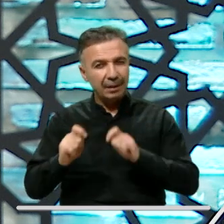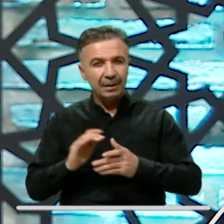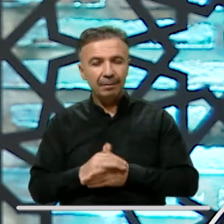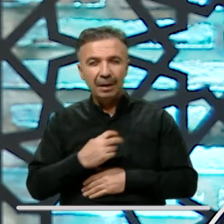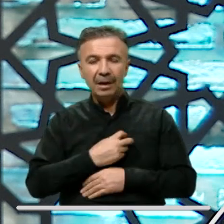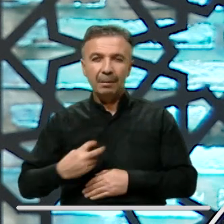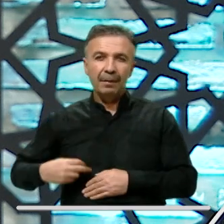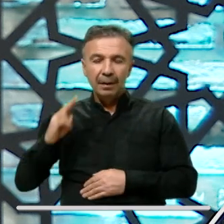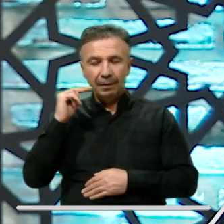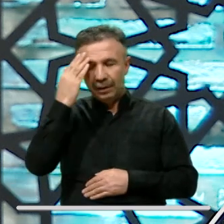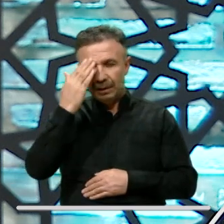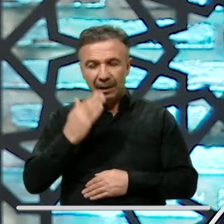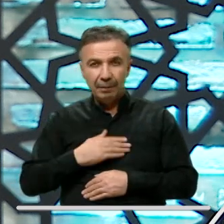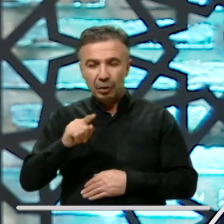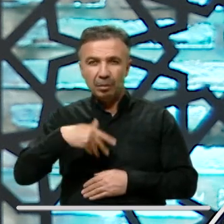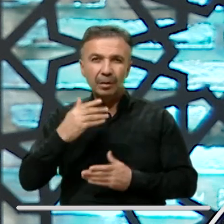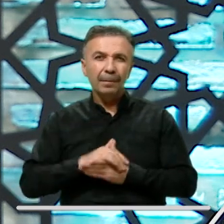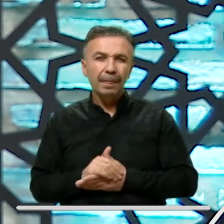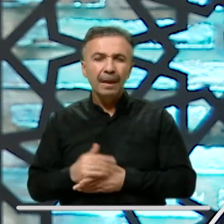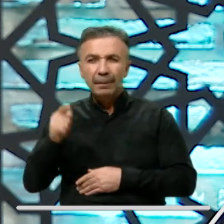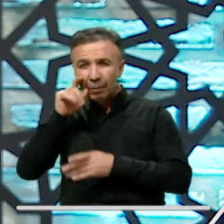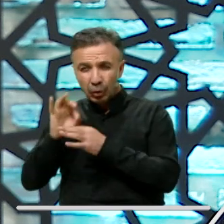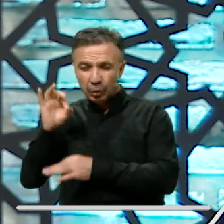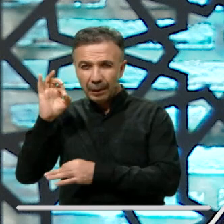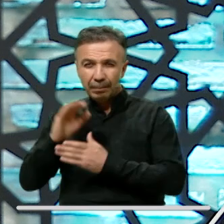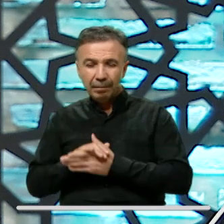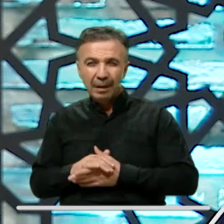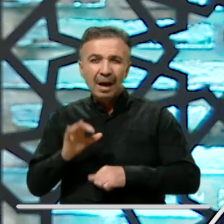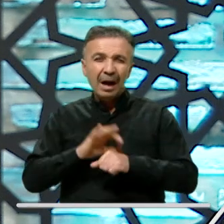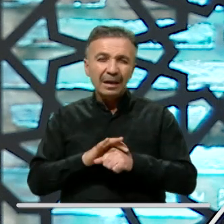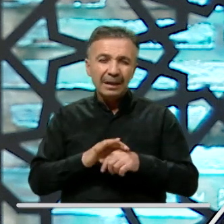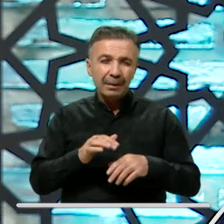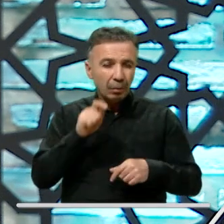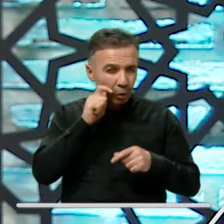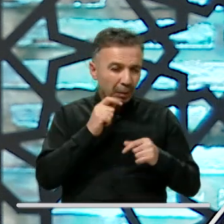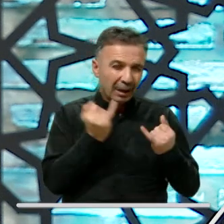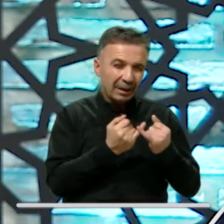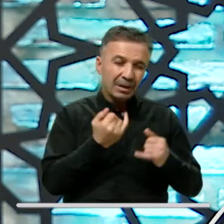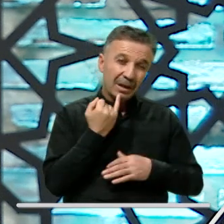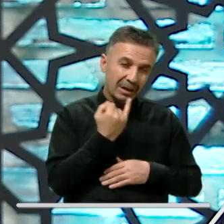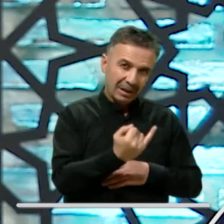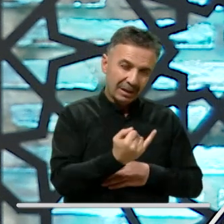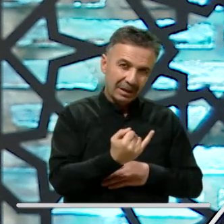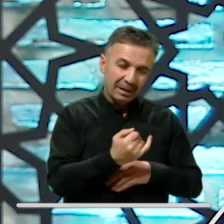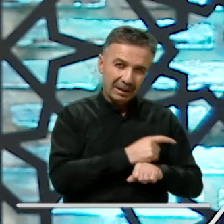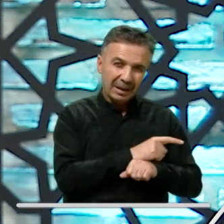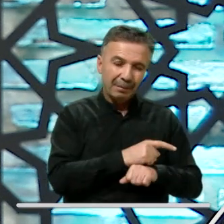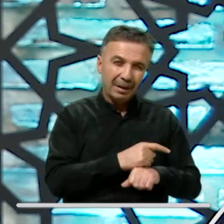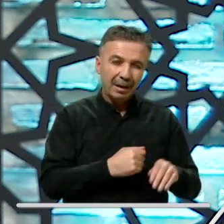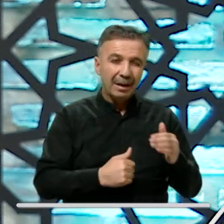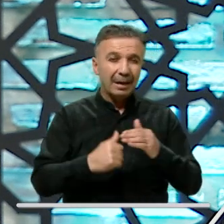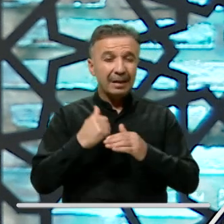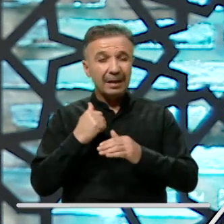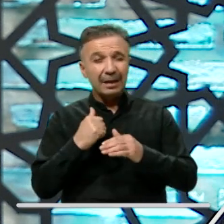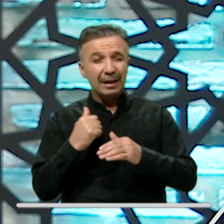Efendimiz sallallahu aleyhi ve sellem buyurdular ki, bir Müslüman, hasta bir Müslüman kardeşini ziyarete gittiğinde dönünceye